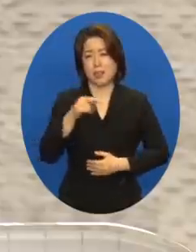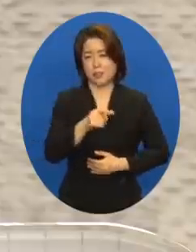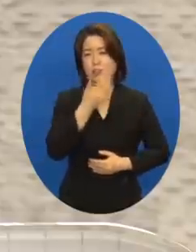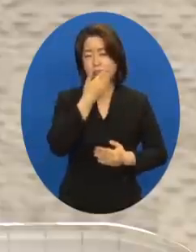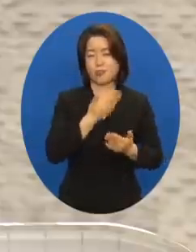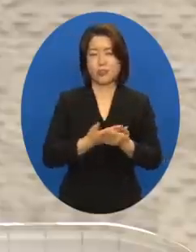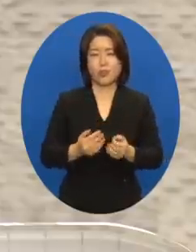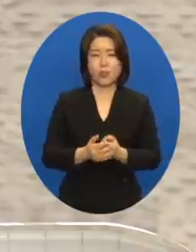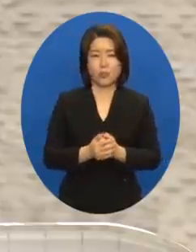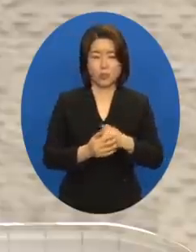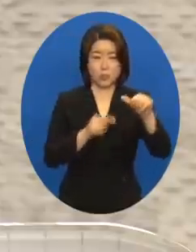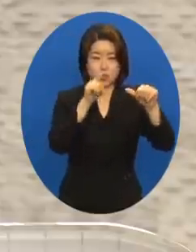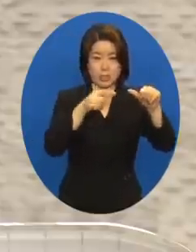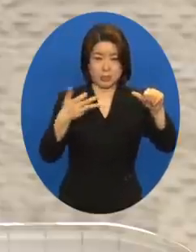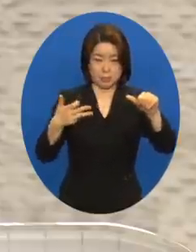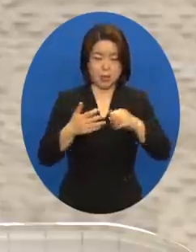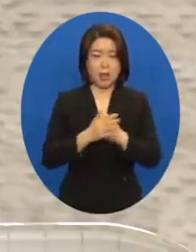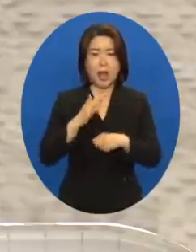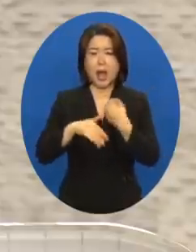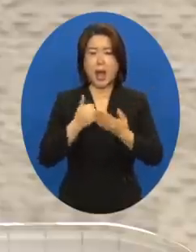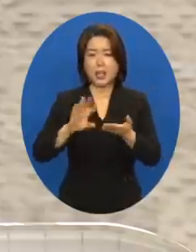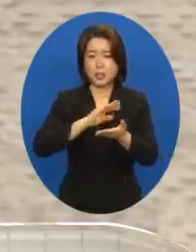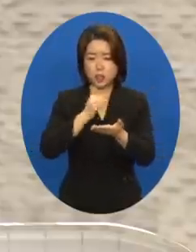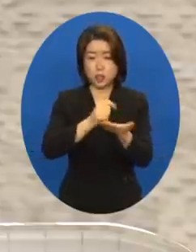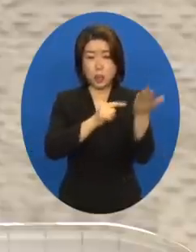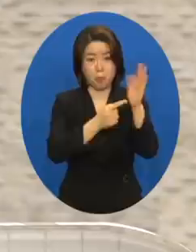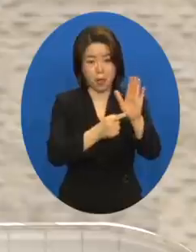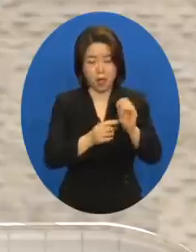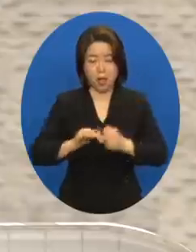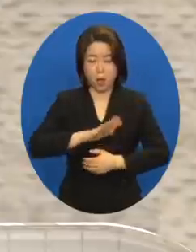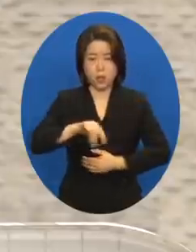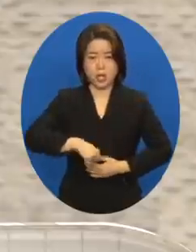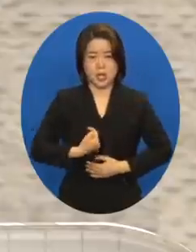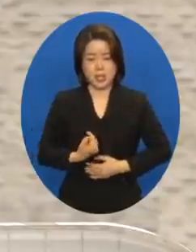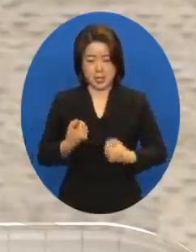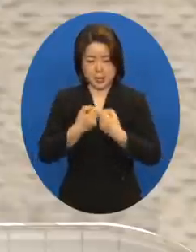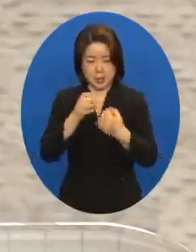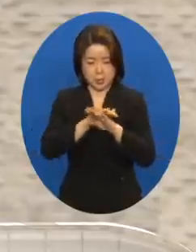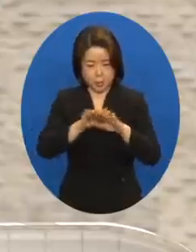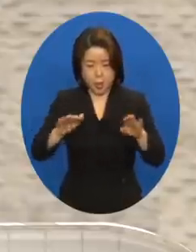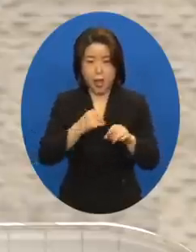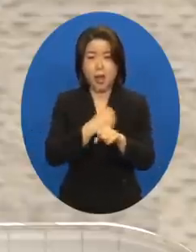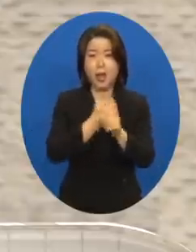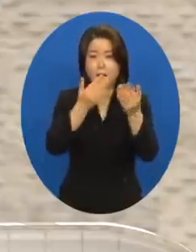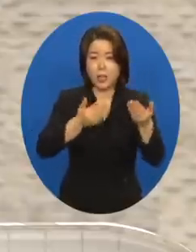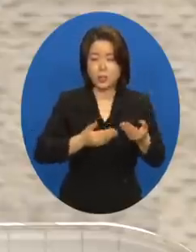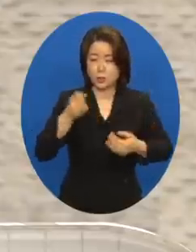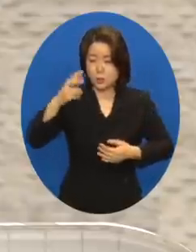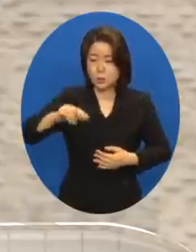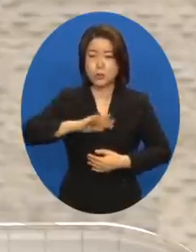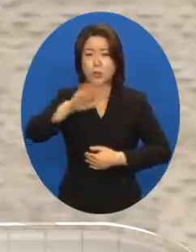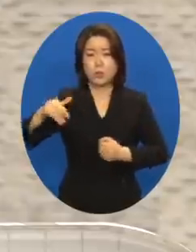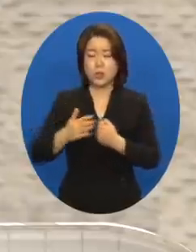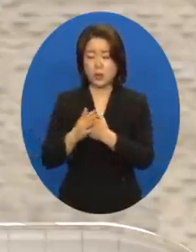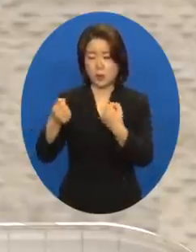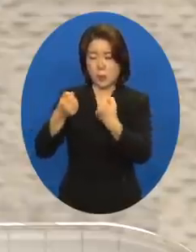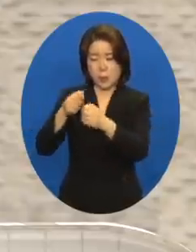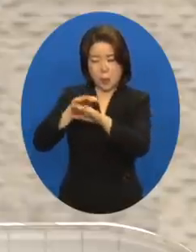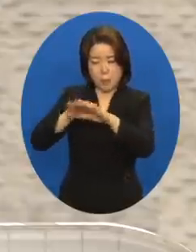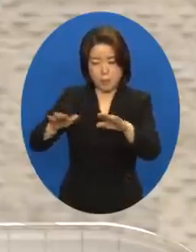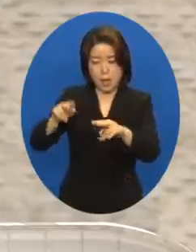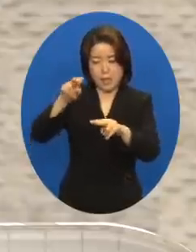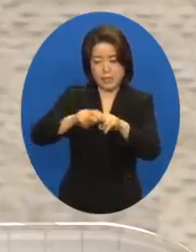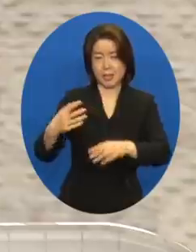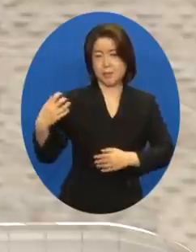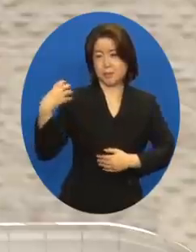그리스도를 내 세우셔서 우리를 자기와 화해하게 하시고 또 우리에게 화해에 직분을